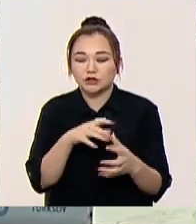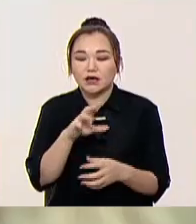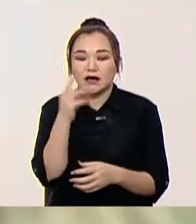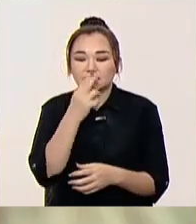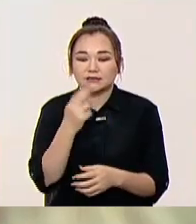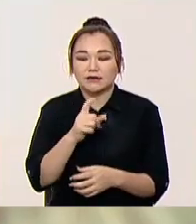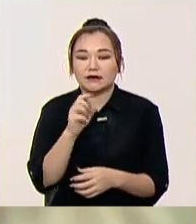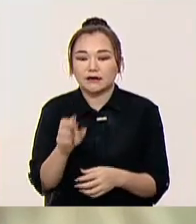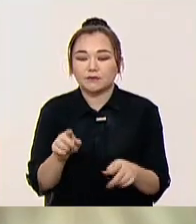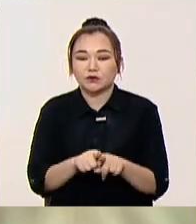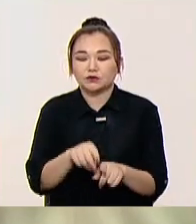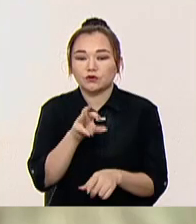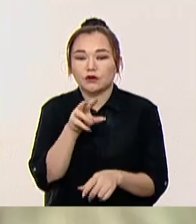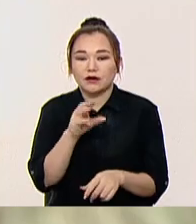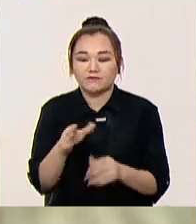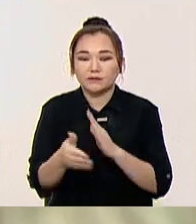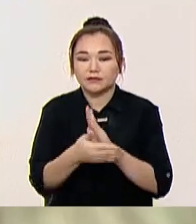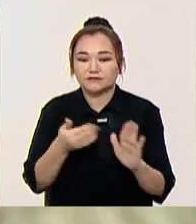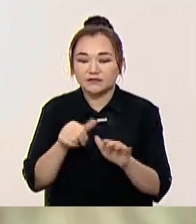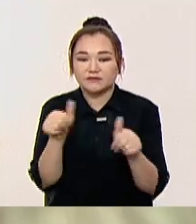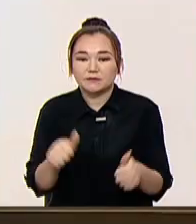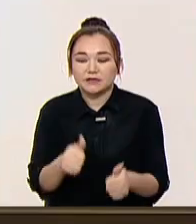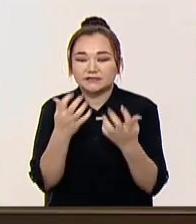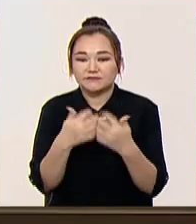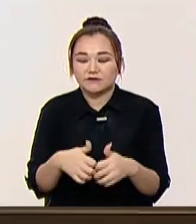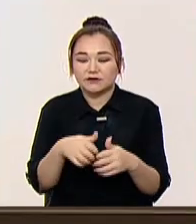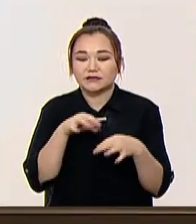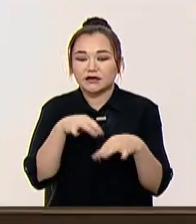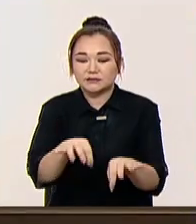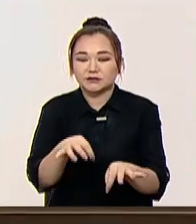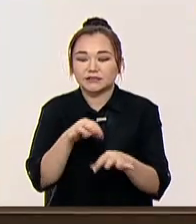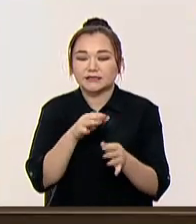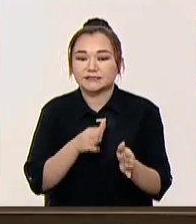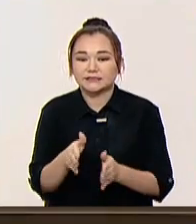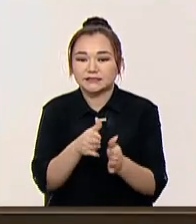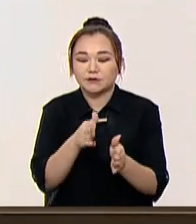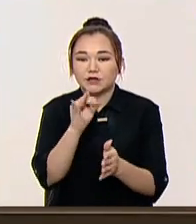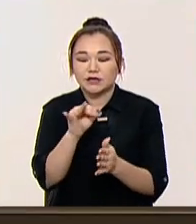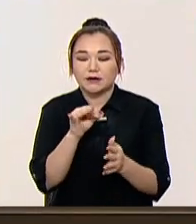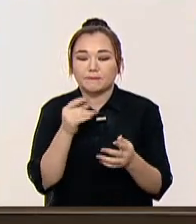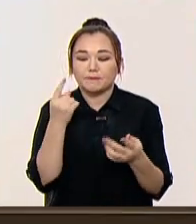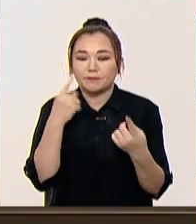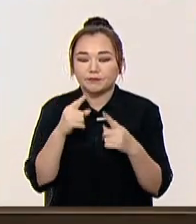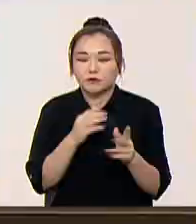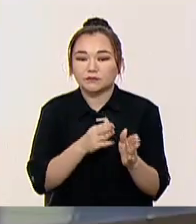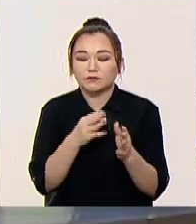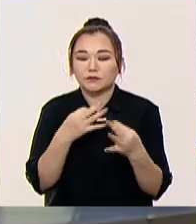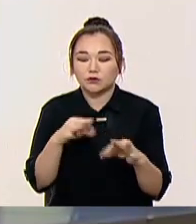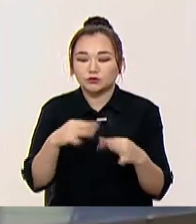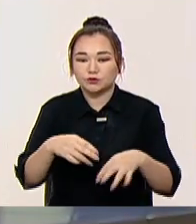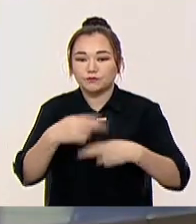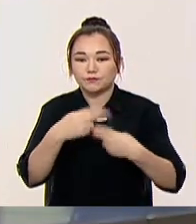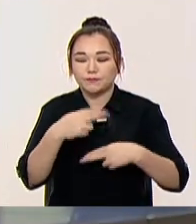хаб также косу уже Март токаев призвал сформировать цифровую транспортную систему и модернизировать пограничные пропускные